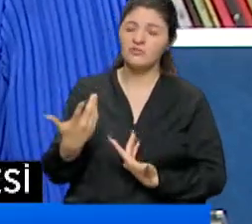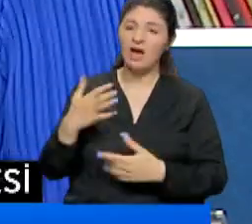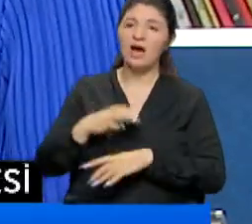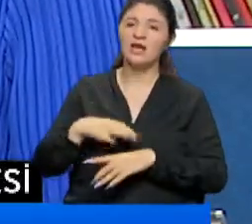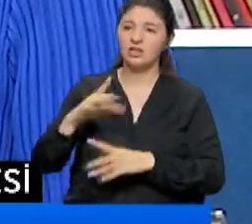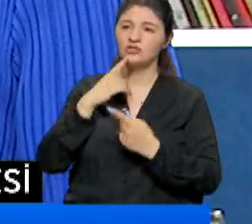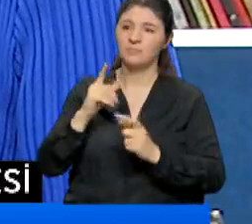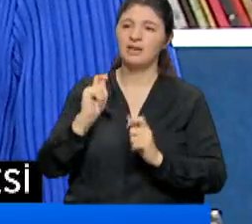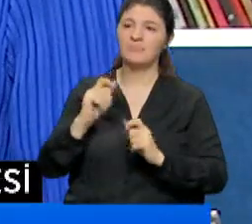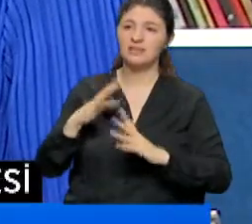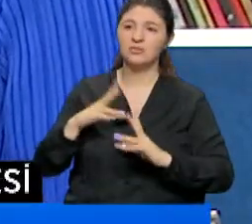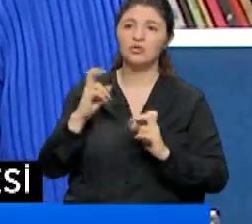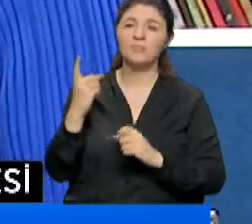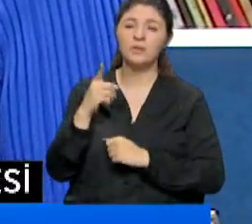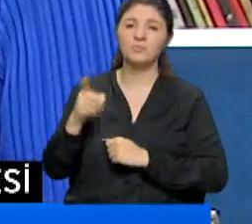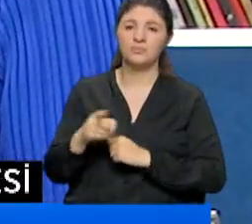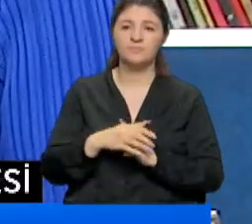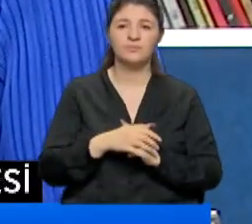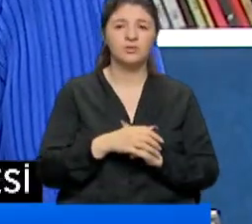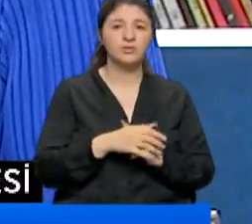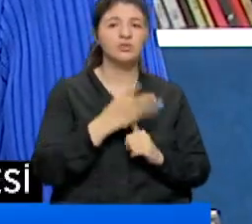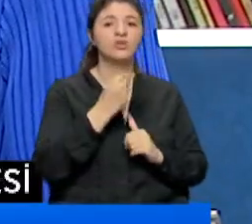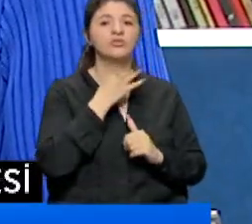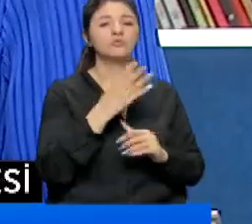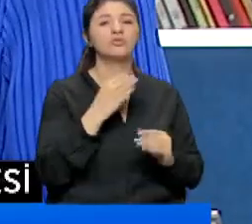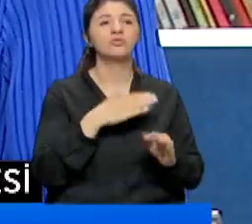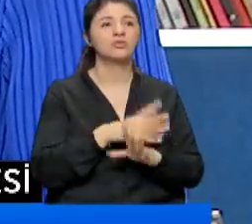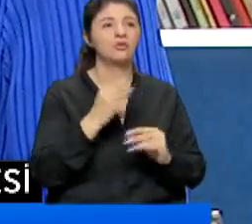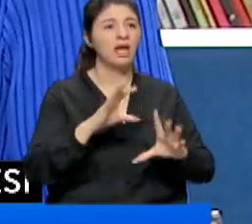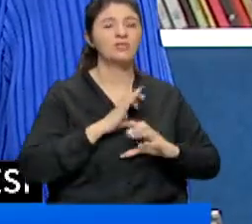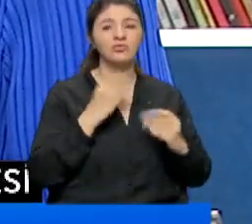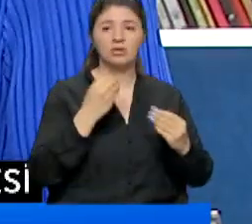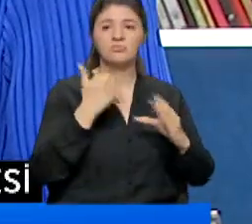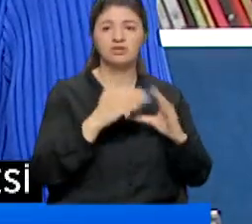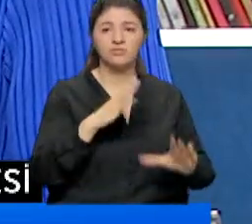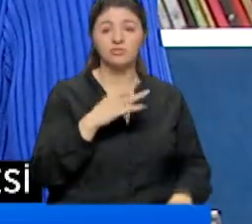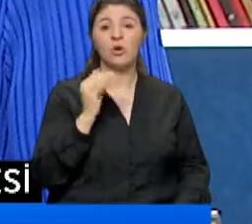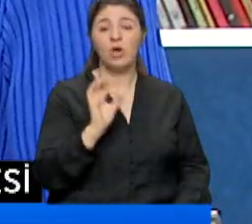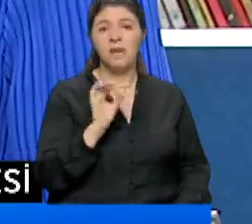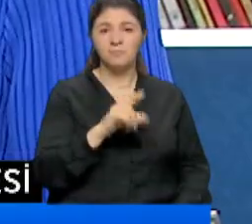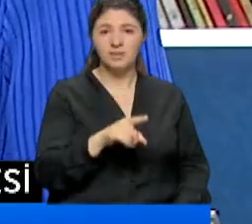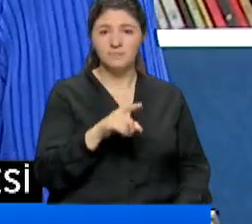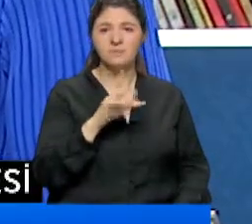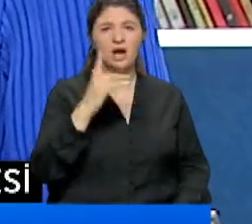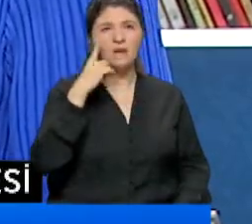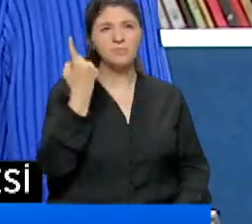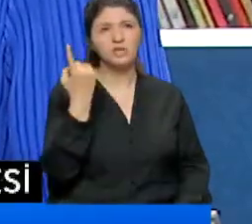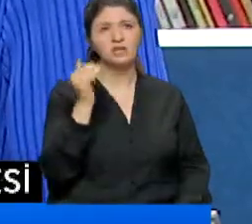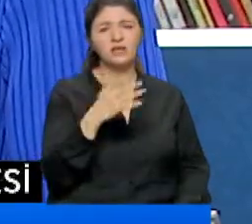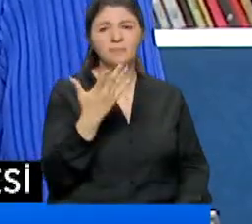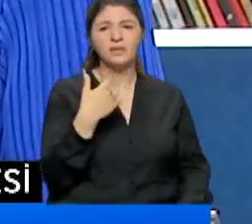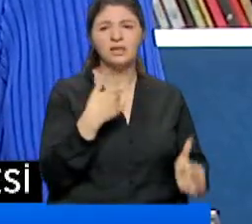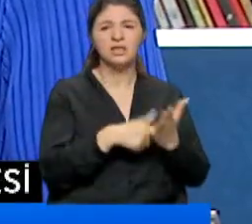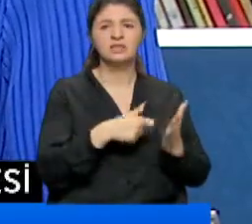hastalarımıza iletmek istediğim konulardan biri de bulup Teşekkür ederim çok gerçekten etkili ve güzel mesajlar önemli mesajla aklıma bir şey